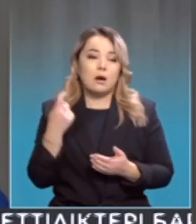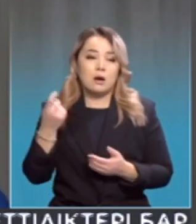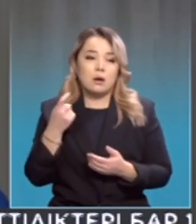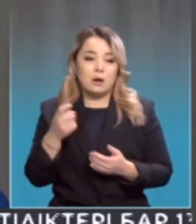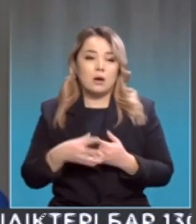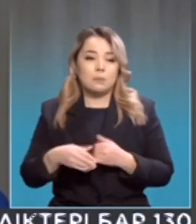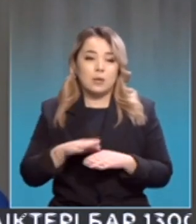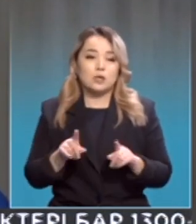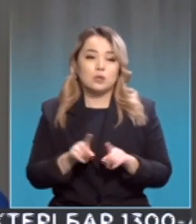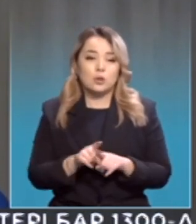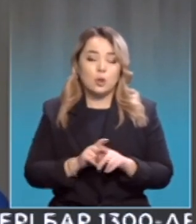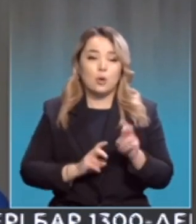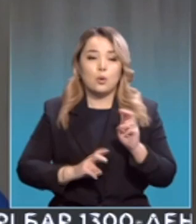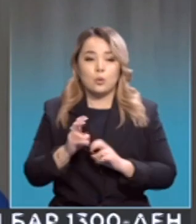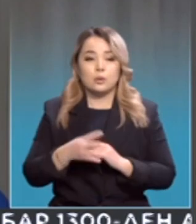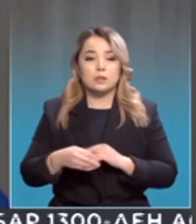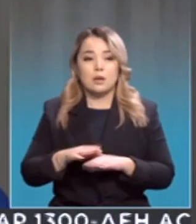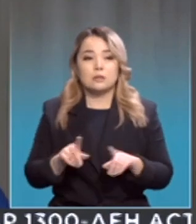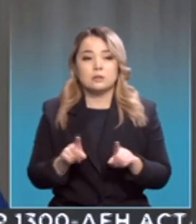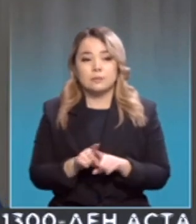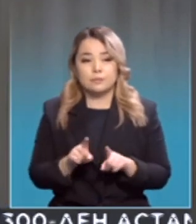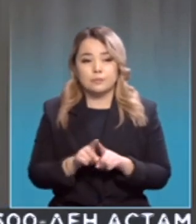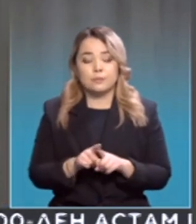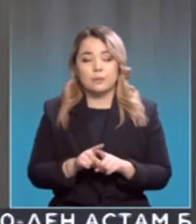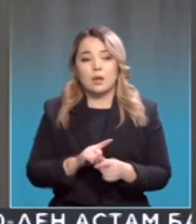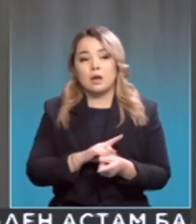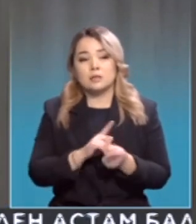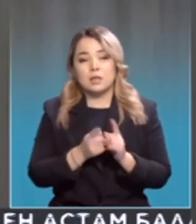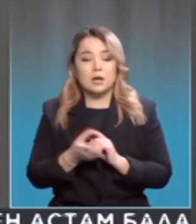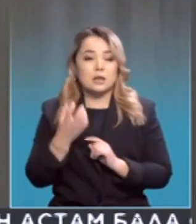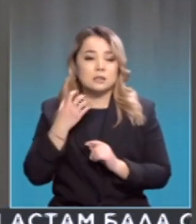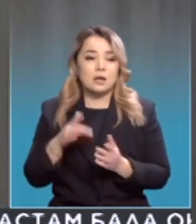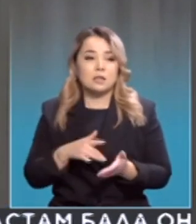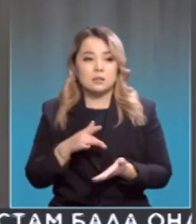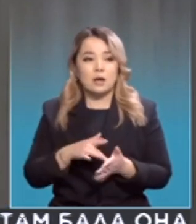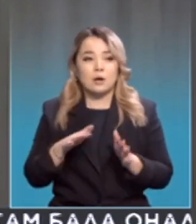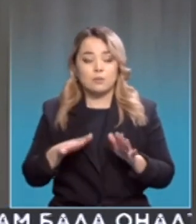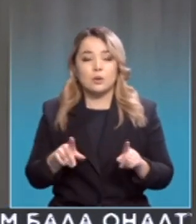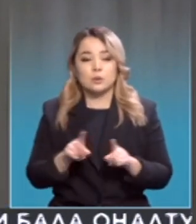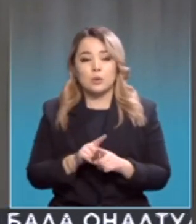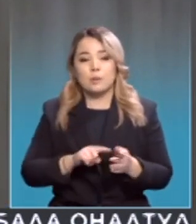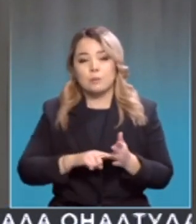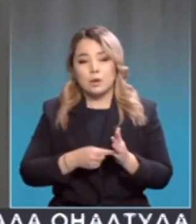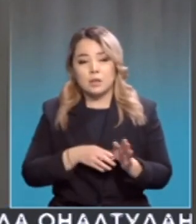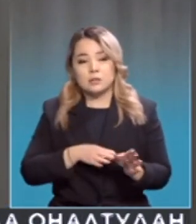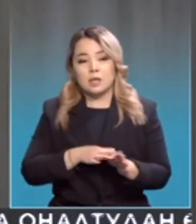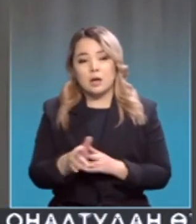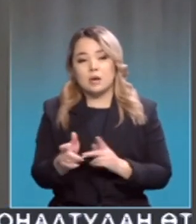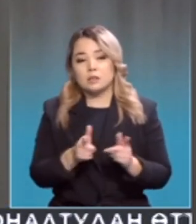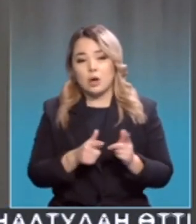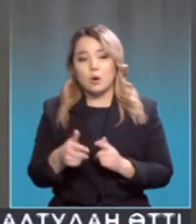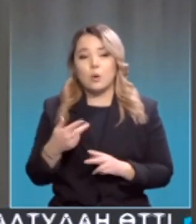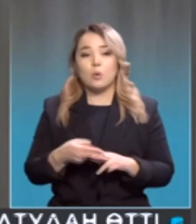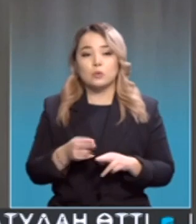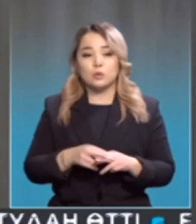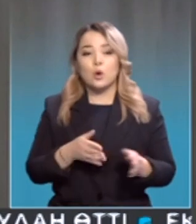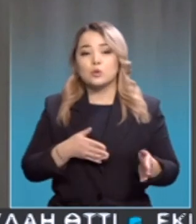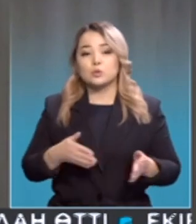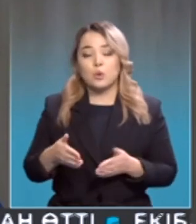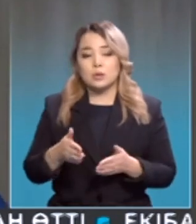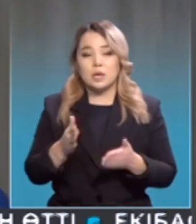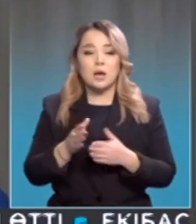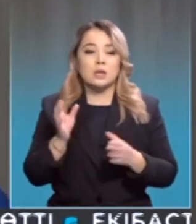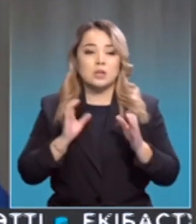Аграрлық аймақтан өндірісті өңірге айналған Сыр елінің игі мақсаттары жүзеге асырып, осы жолда